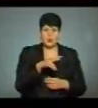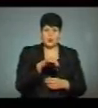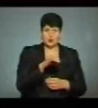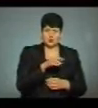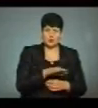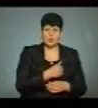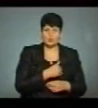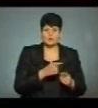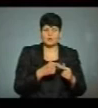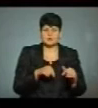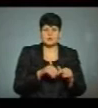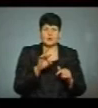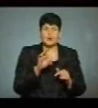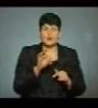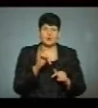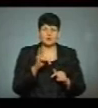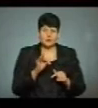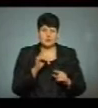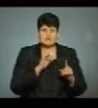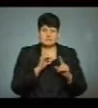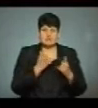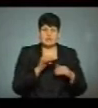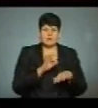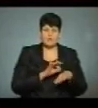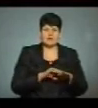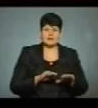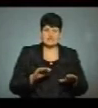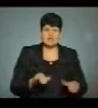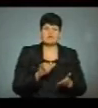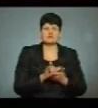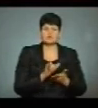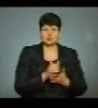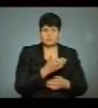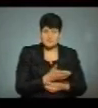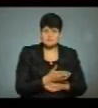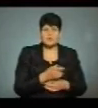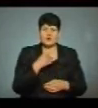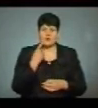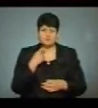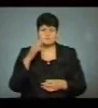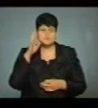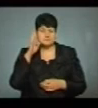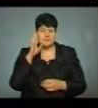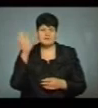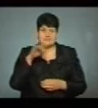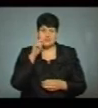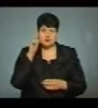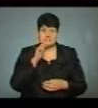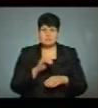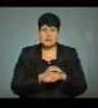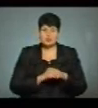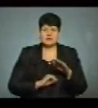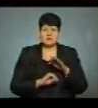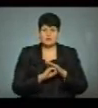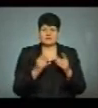хочуть організувати онкосемінар для хворих дітей та їхніх батьків у Сумах. За словами Олександра Коркоїла, Всеукраїнський благодійний фонд